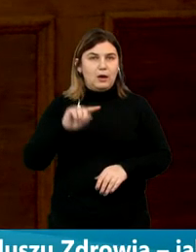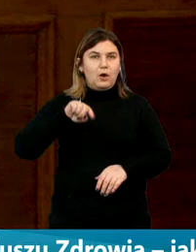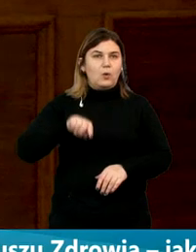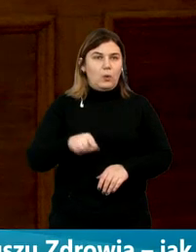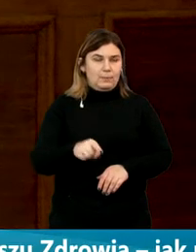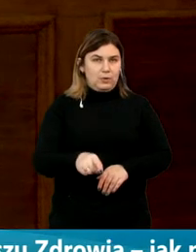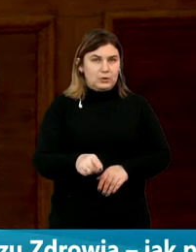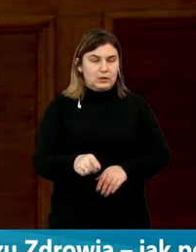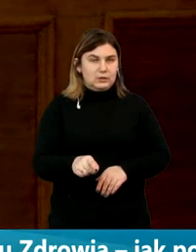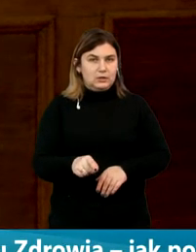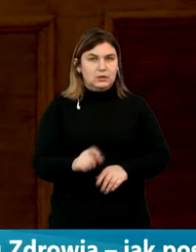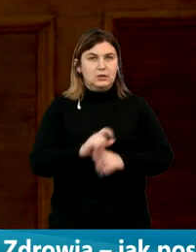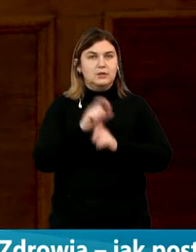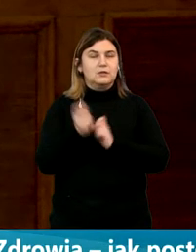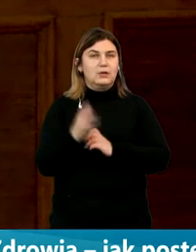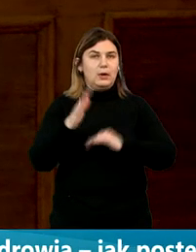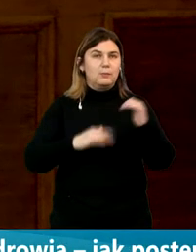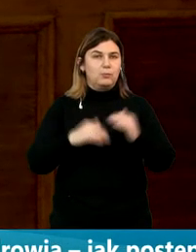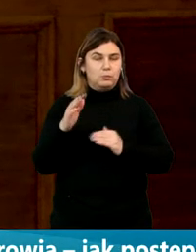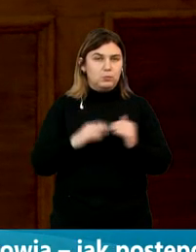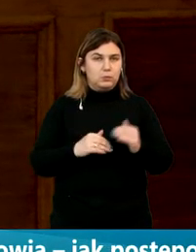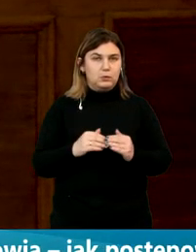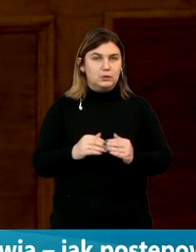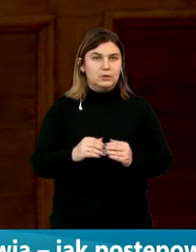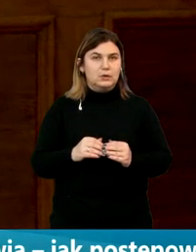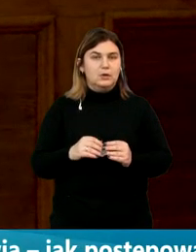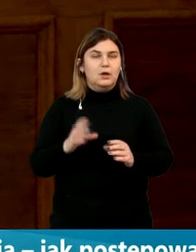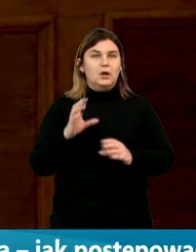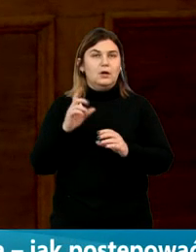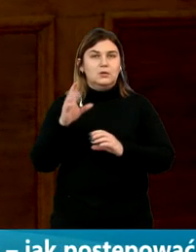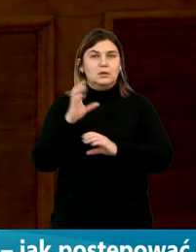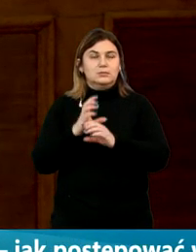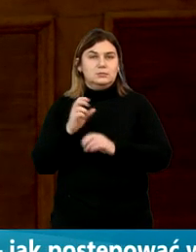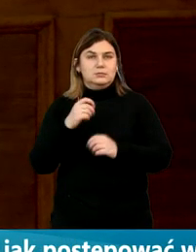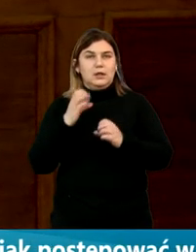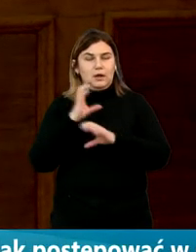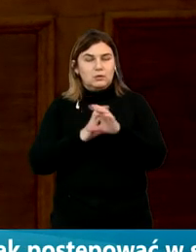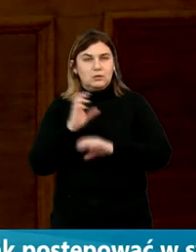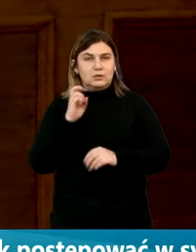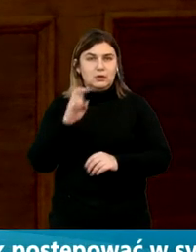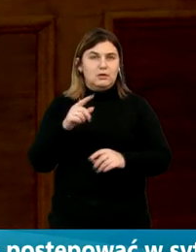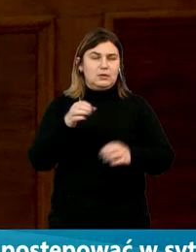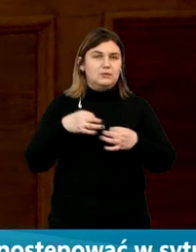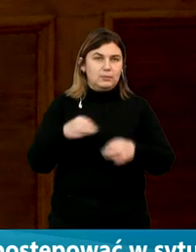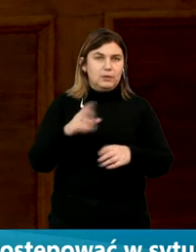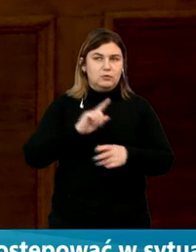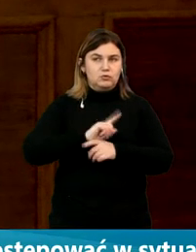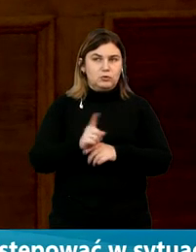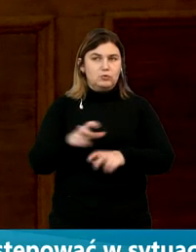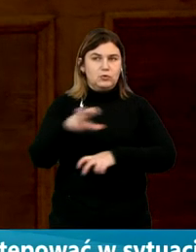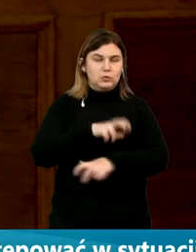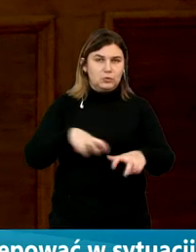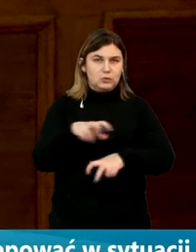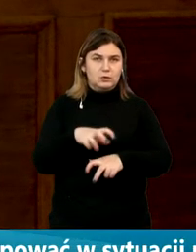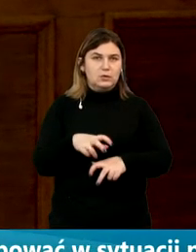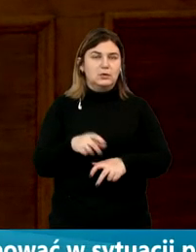widzą. Cała przebudowa układu komunikacyjnego przy jeziorze usprawni tam ruch i myślę, że